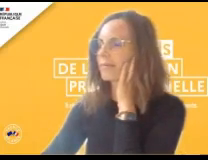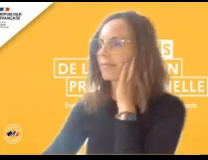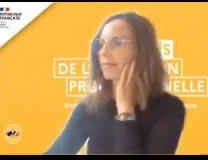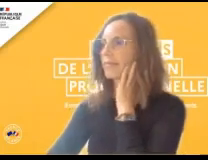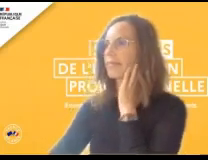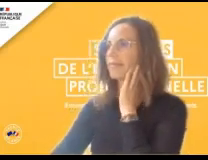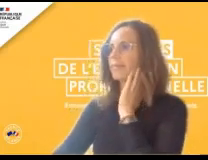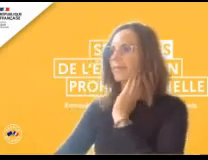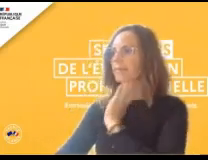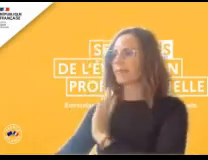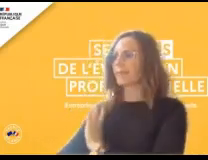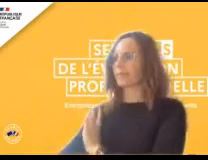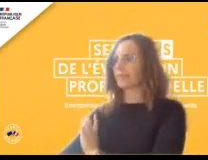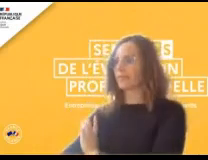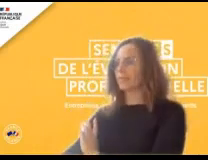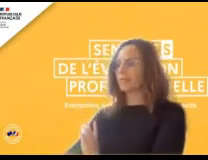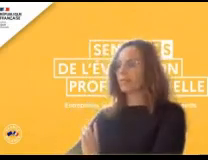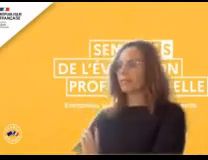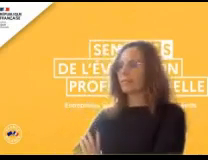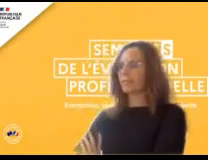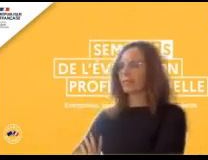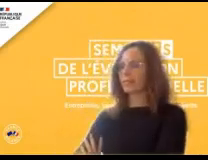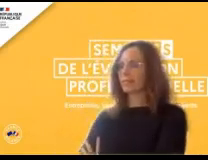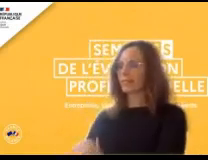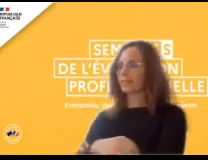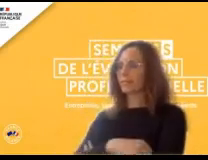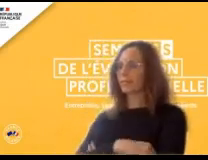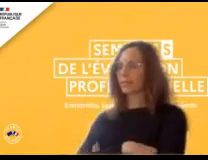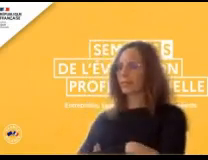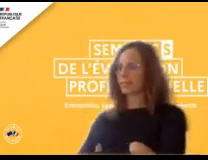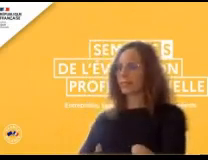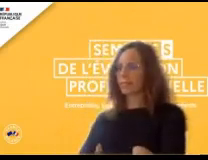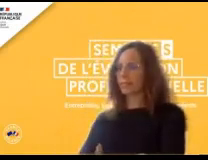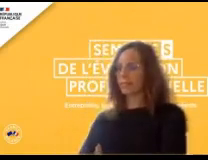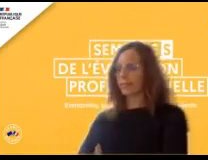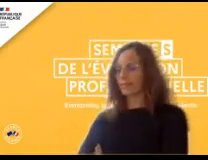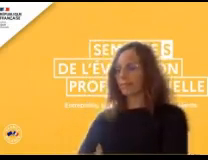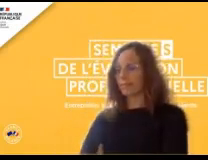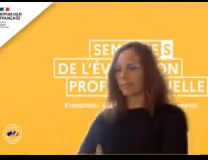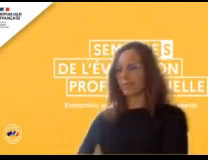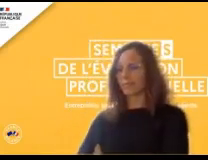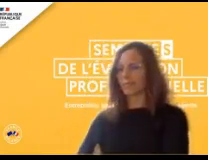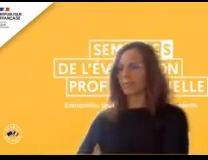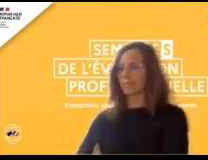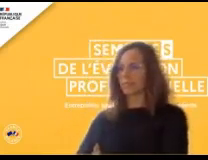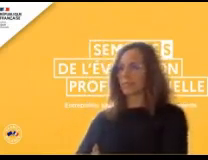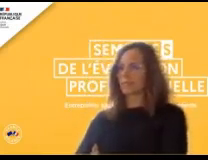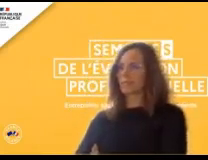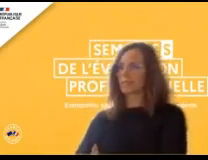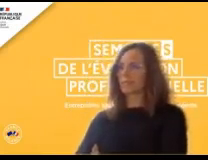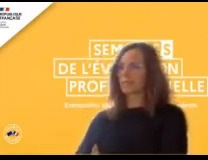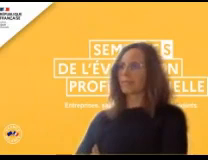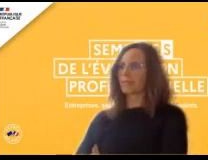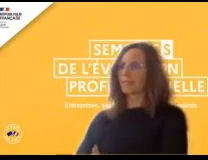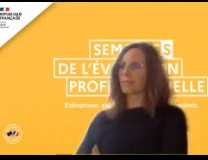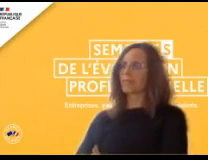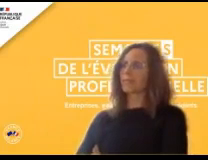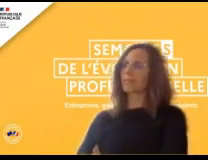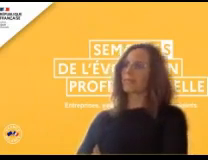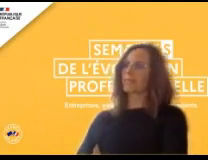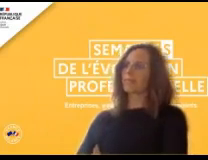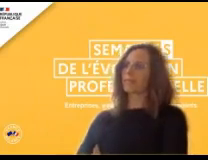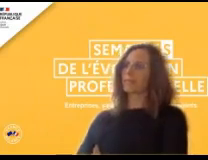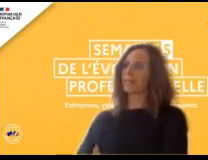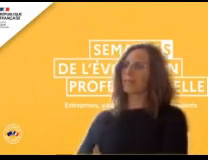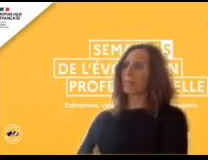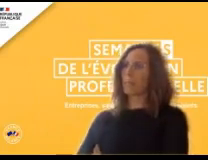sur l'activité socio-économique et ses mutations, et pour optimiser notre regard